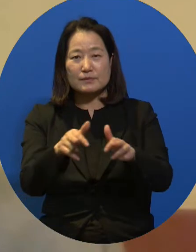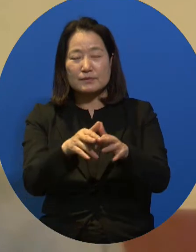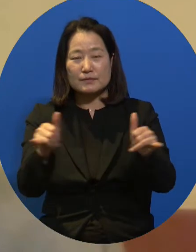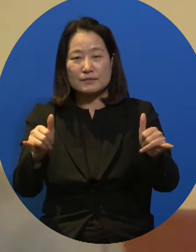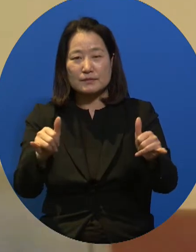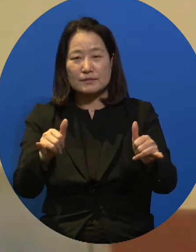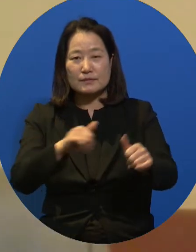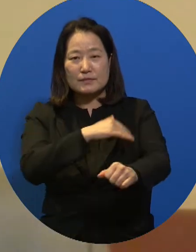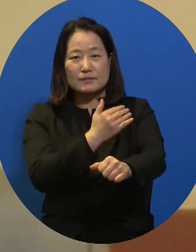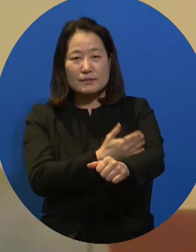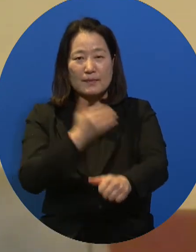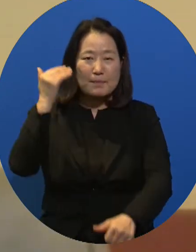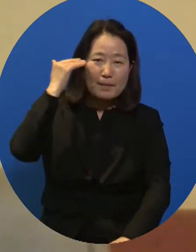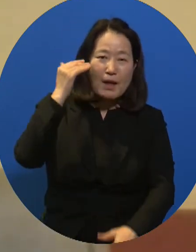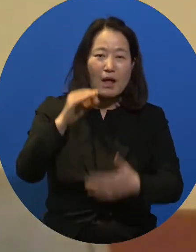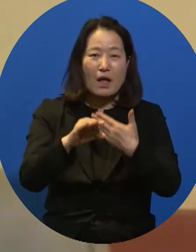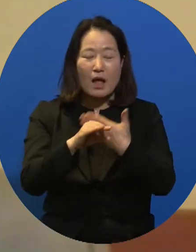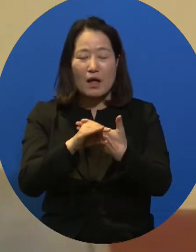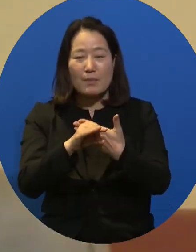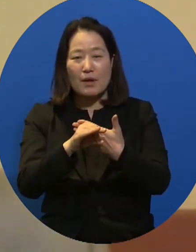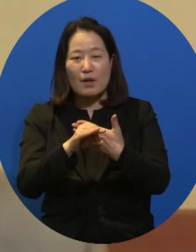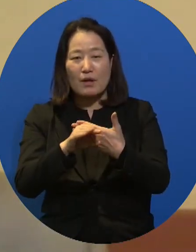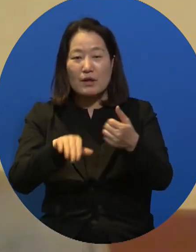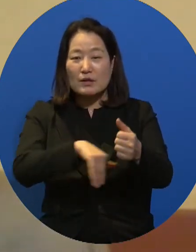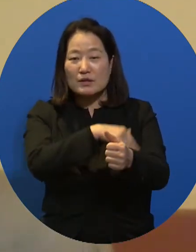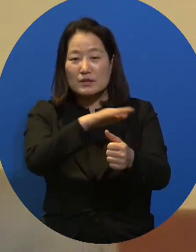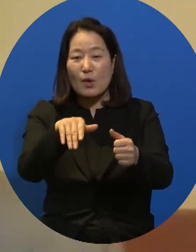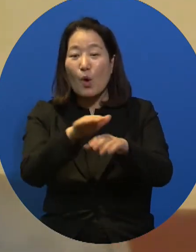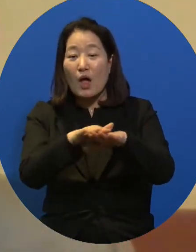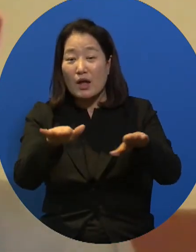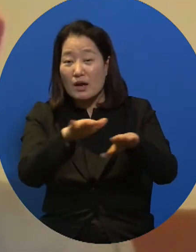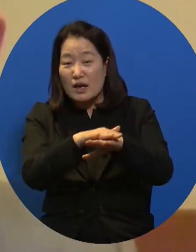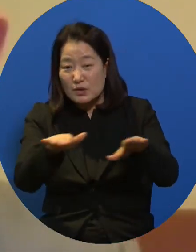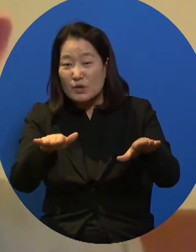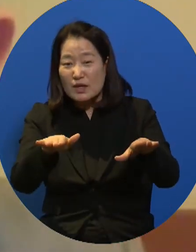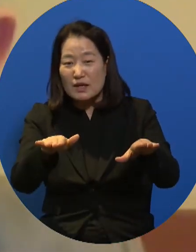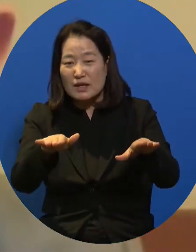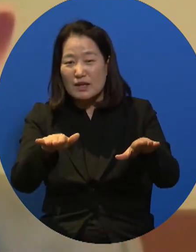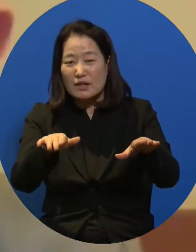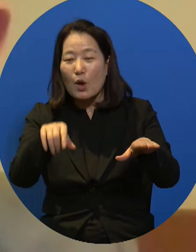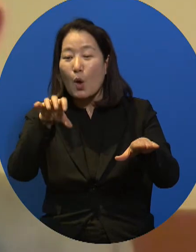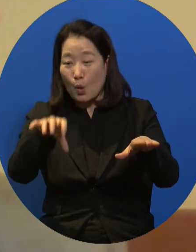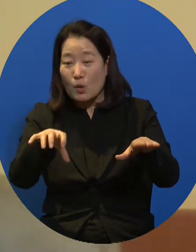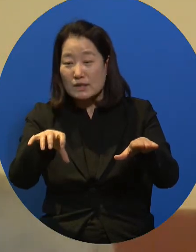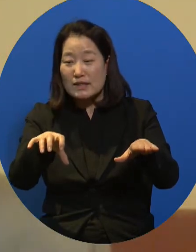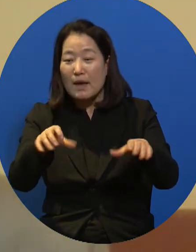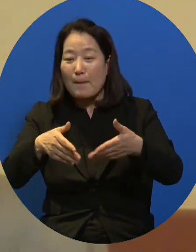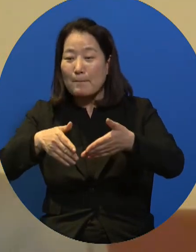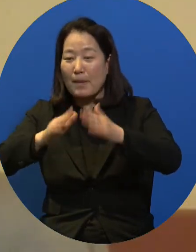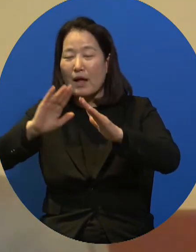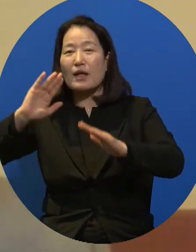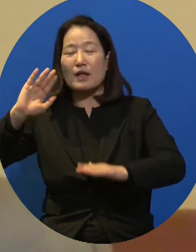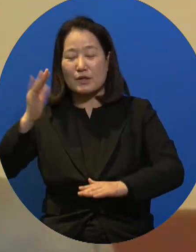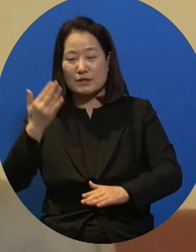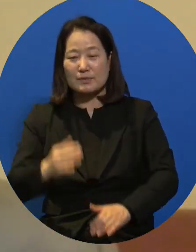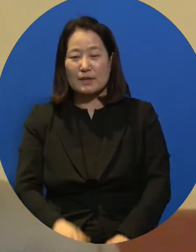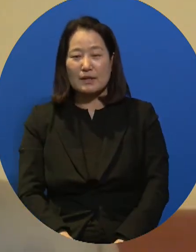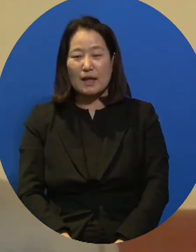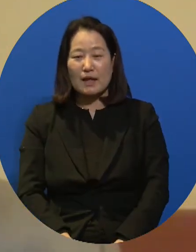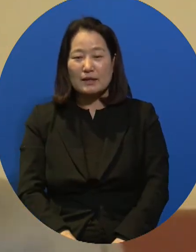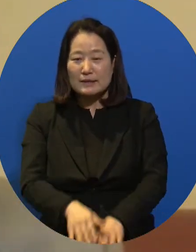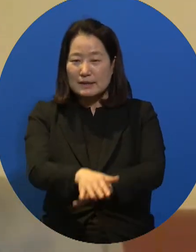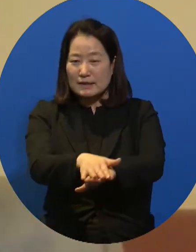권리가 침해되었을 때 이를 소명할 수 있는 또 다른 창구가 생기게 되는 것이고 또한 체계적이고